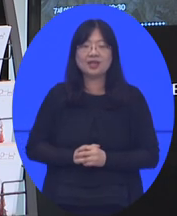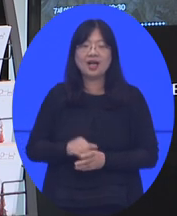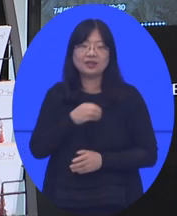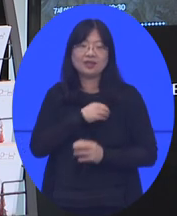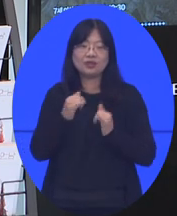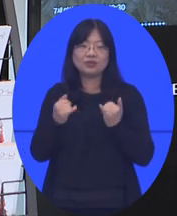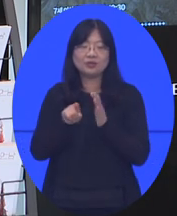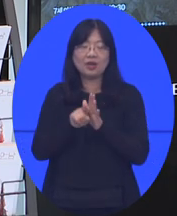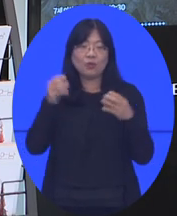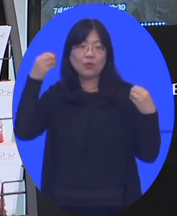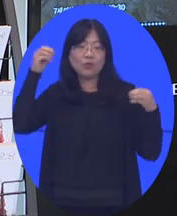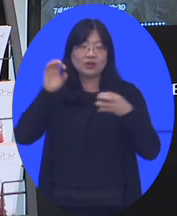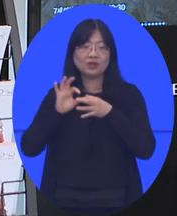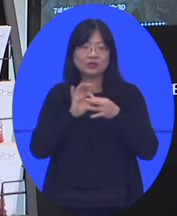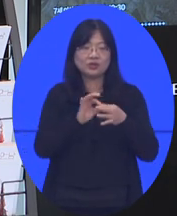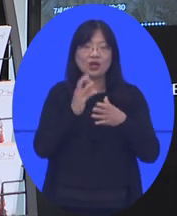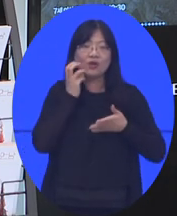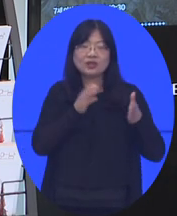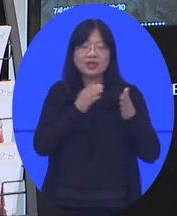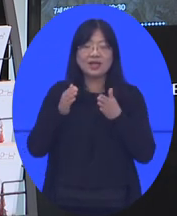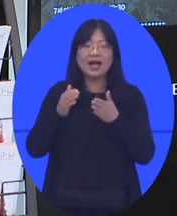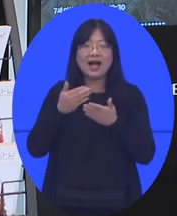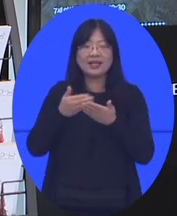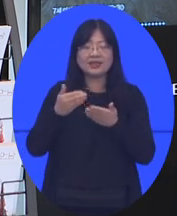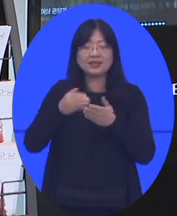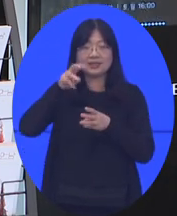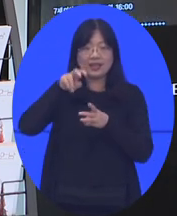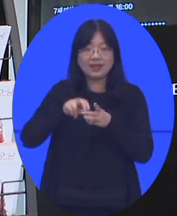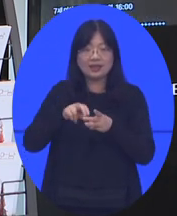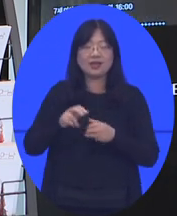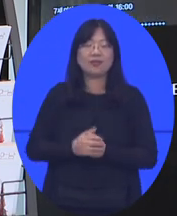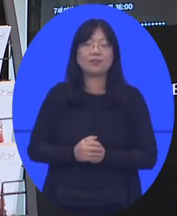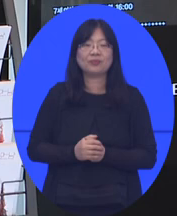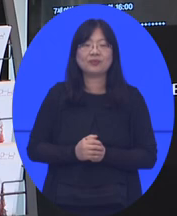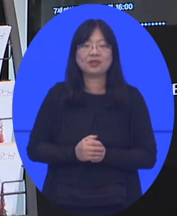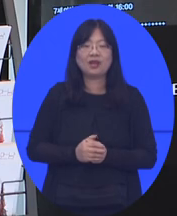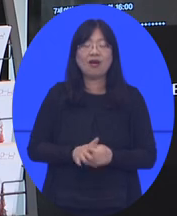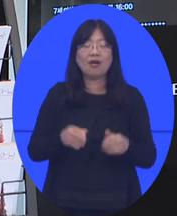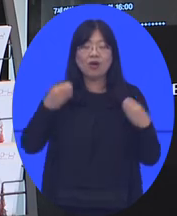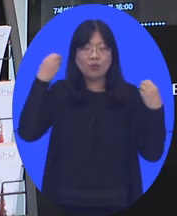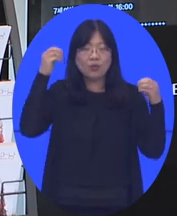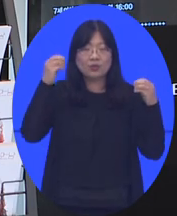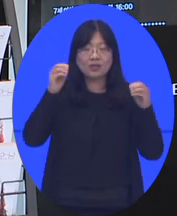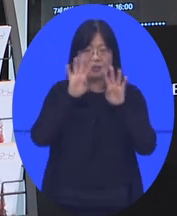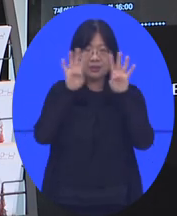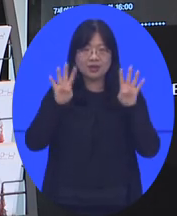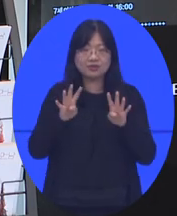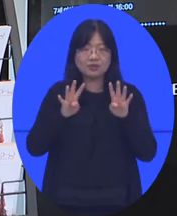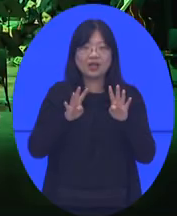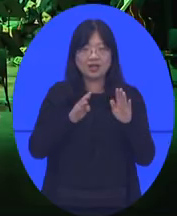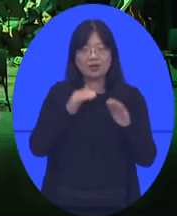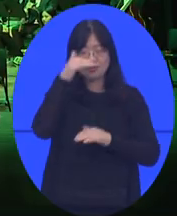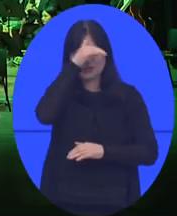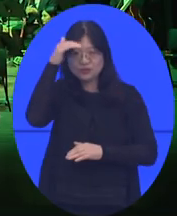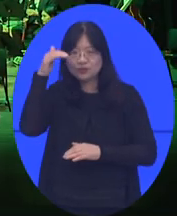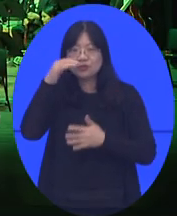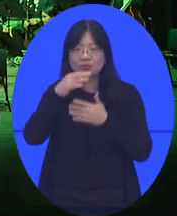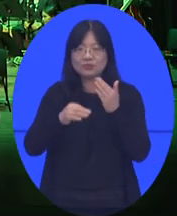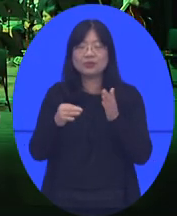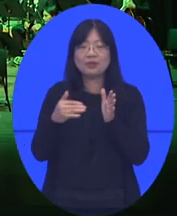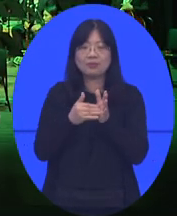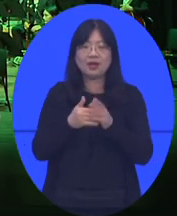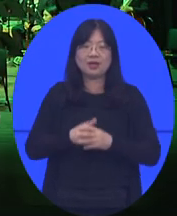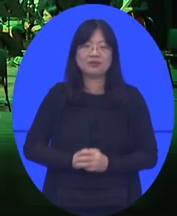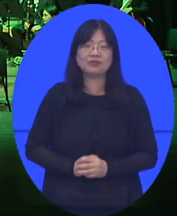대원들을 위한 공연이 한창인 경기 아트센터입니다. 경기도는 이처럼 공연이나 박물관 투어 등의 프로그램을 준비했습니다. 경기